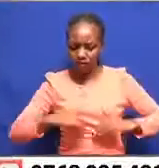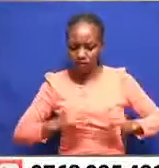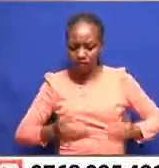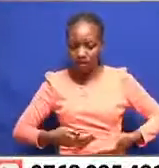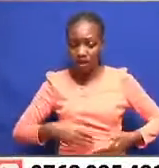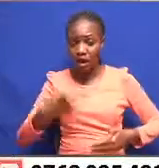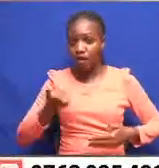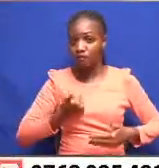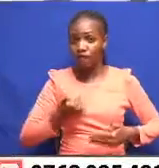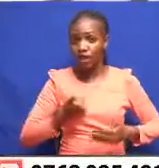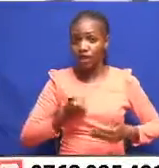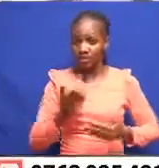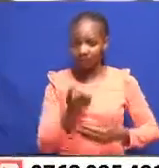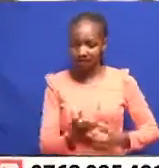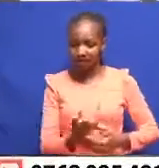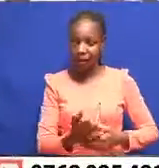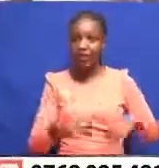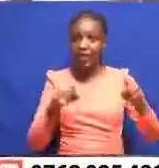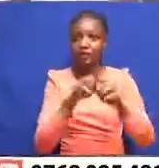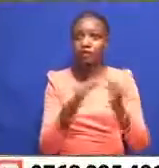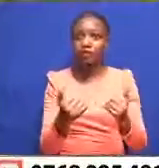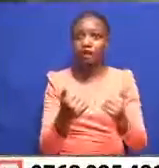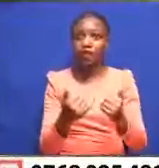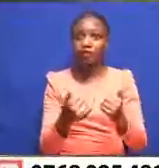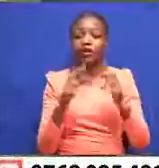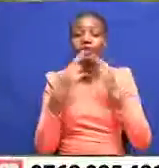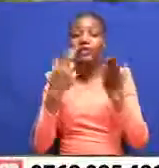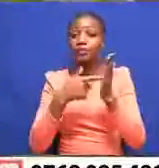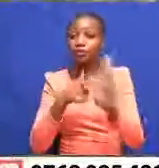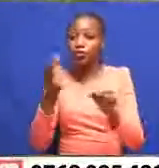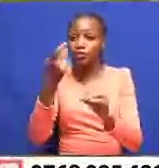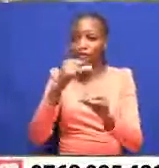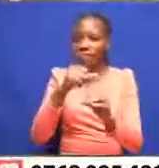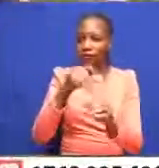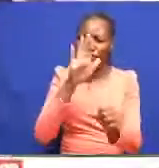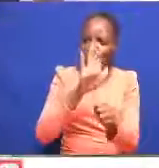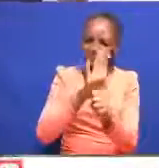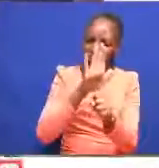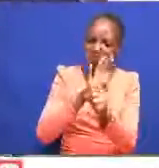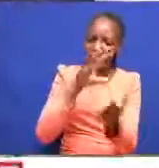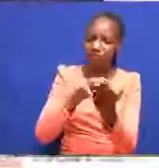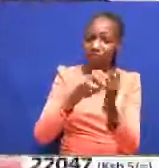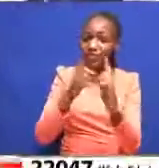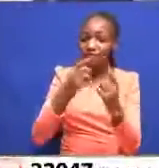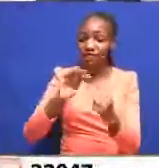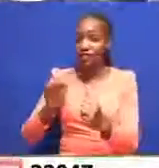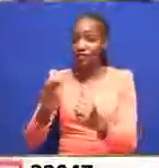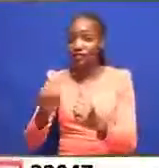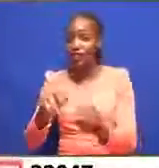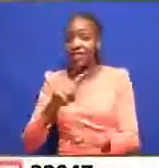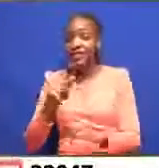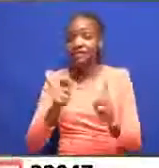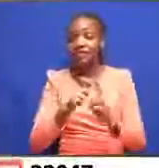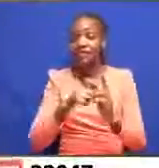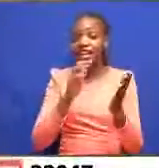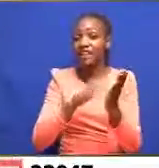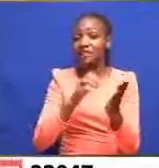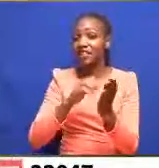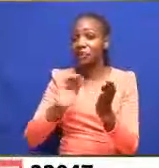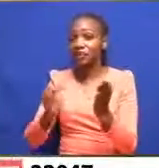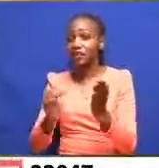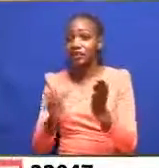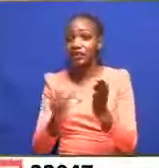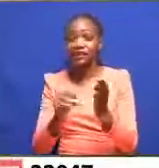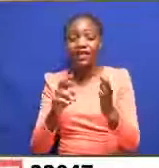mdogo kote nchini. Takwimu hizo zikionyesha ongezeko maradufu katika kaunti mbalimbali, hasa kaunti ya Machakos